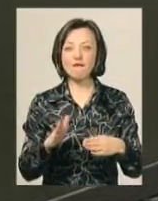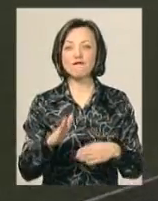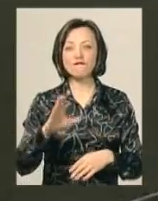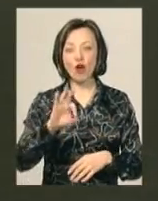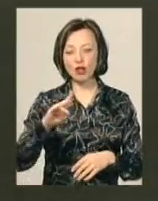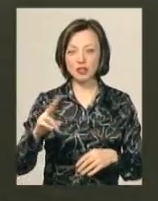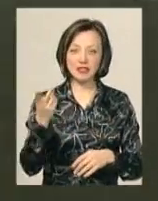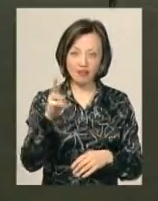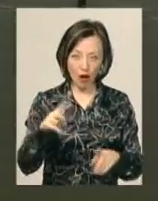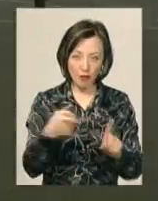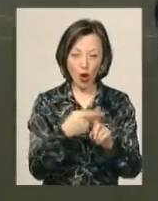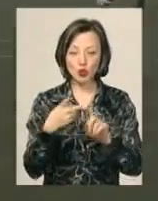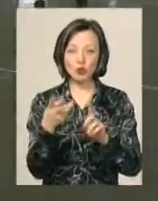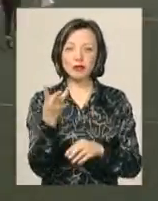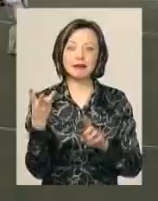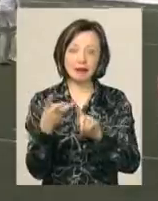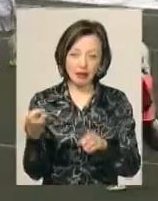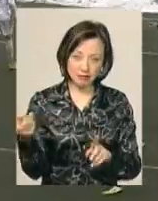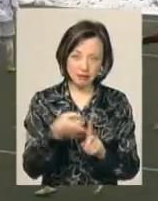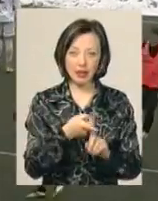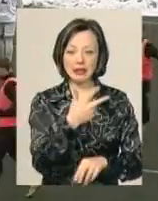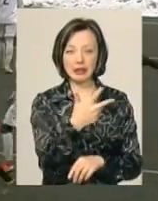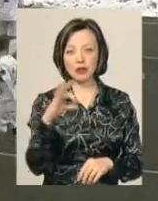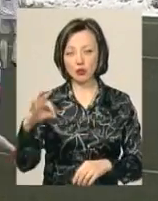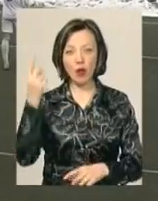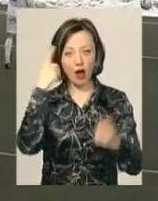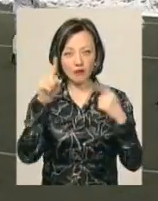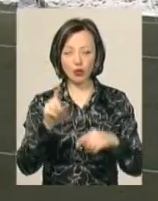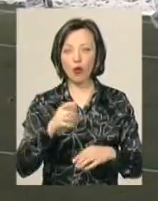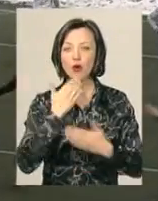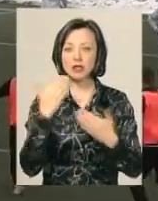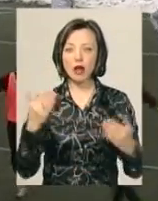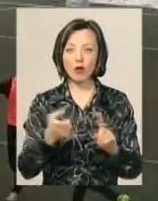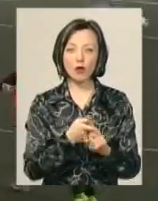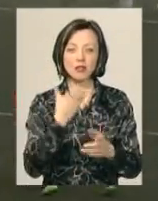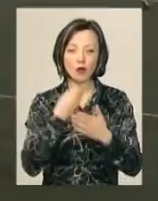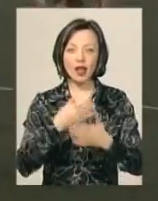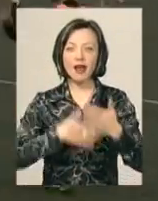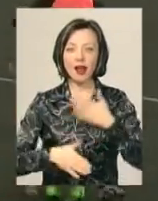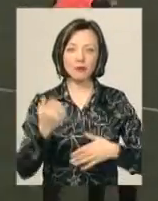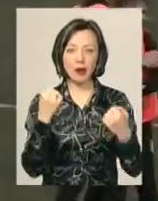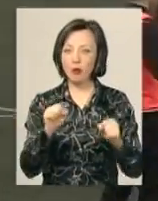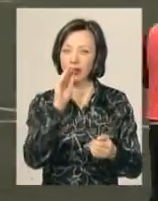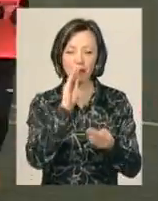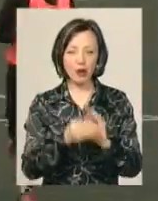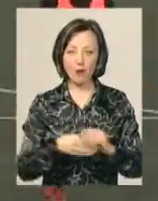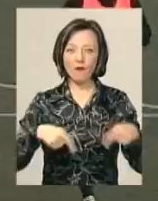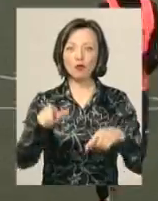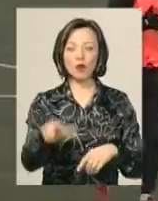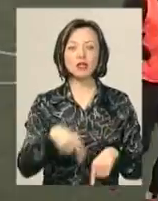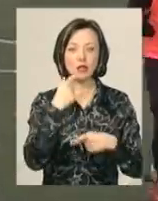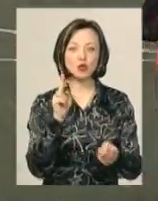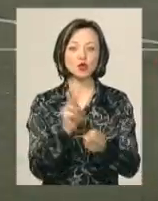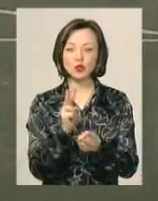м'ячі Поділлю, у другому додали ще одного. Рахунок 3-0. Автор останнього голу Роман Гагун своєї радості від перемоги не приховує. Футболіст каже,